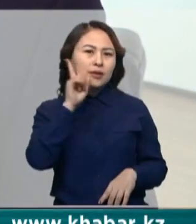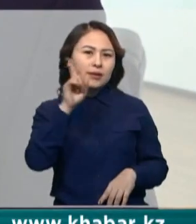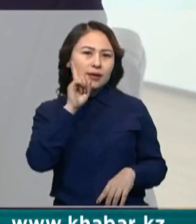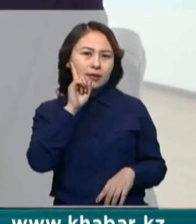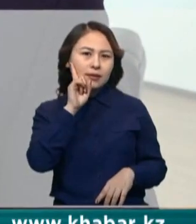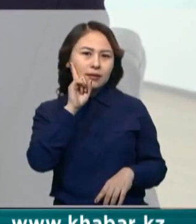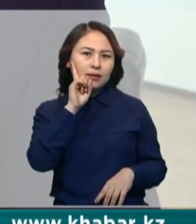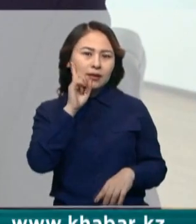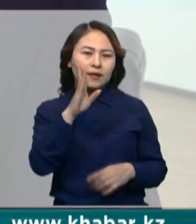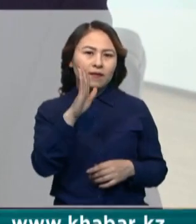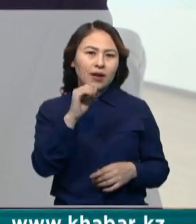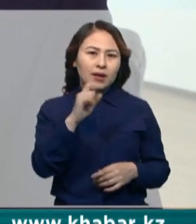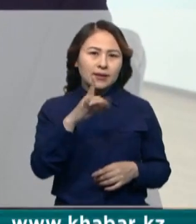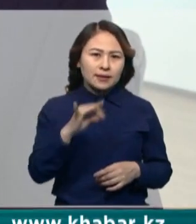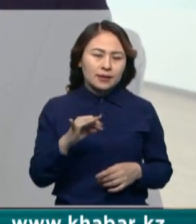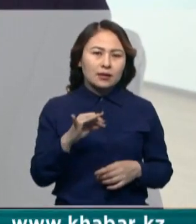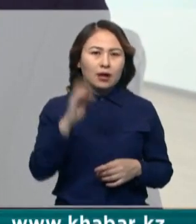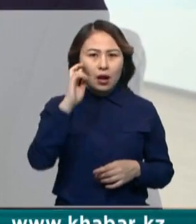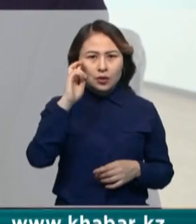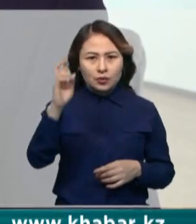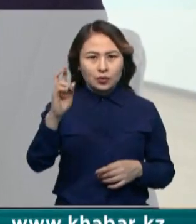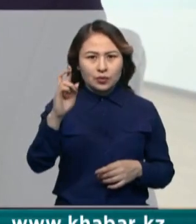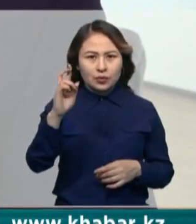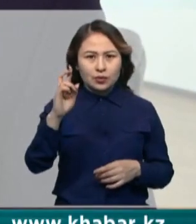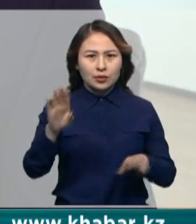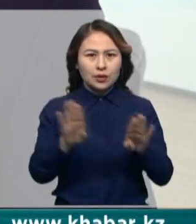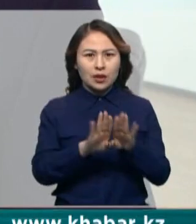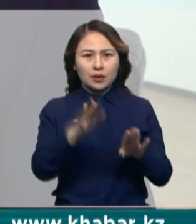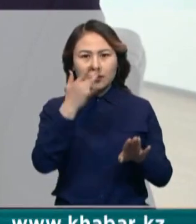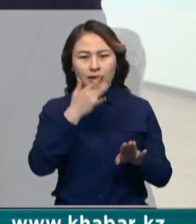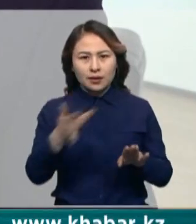на квази мемлекеттік сектор болсын, саяси